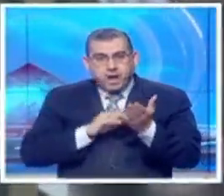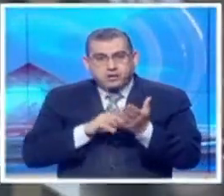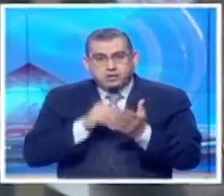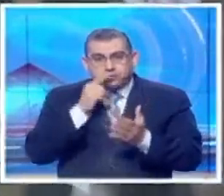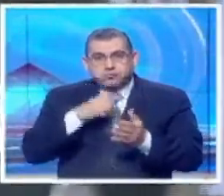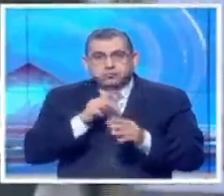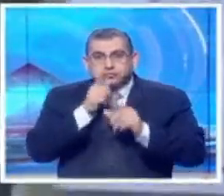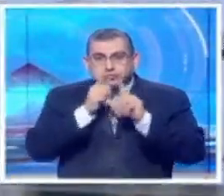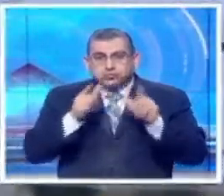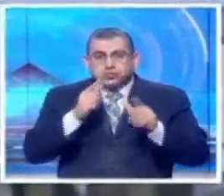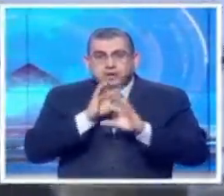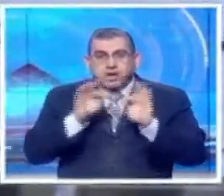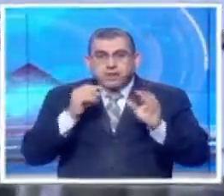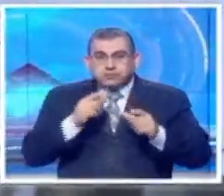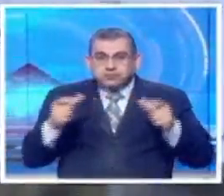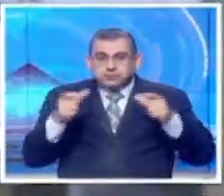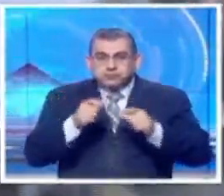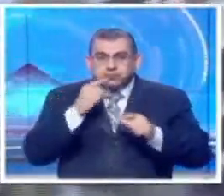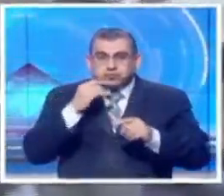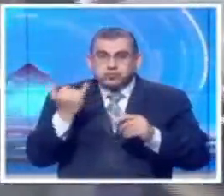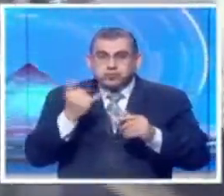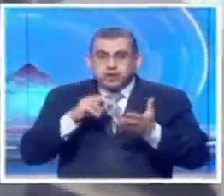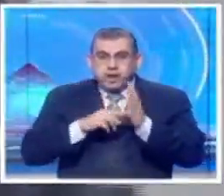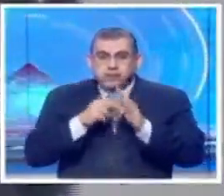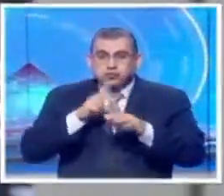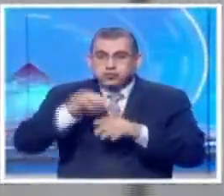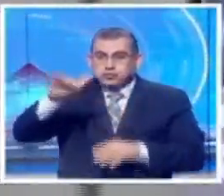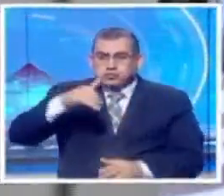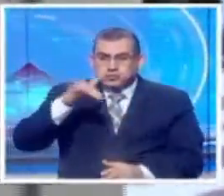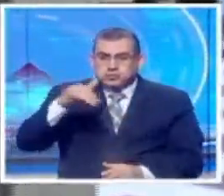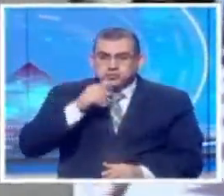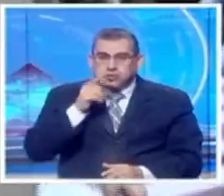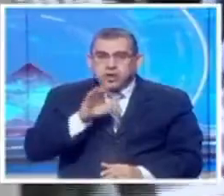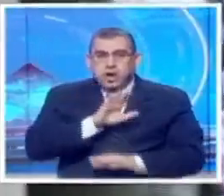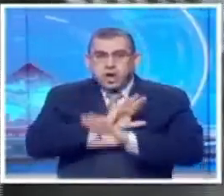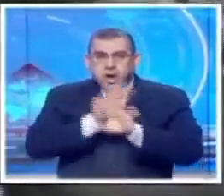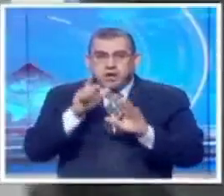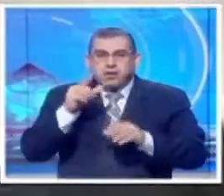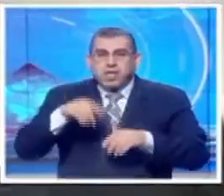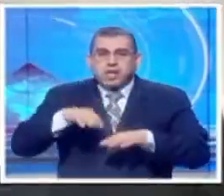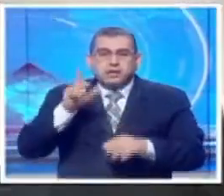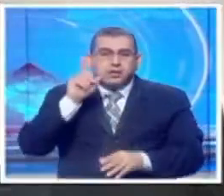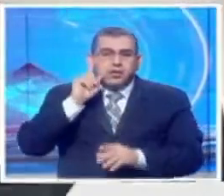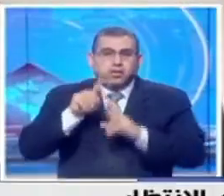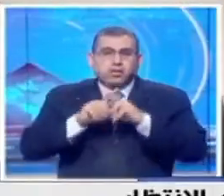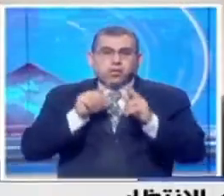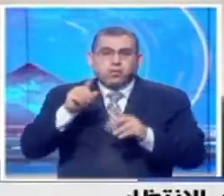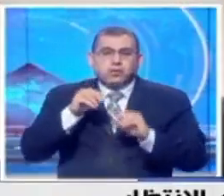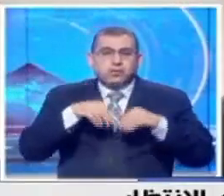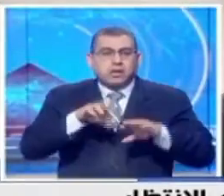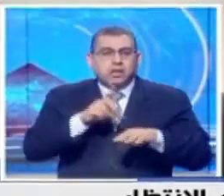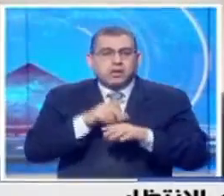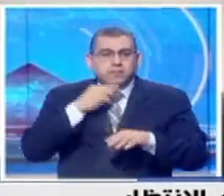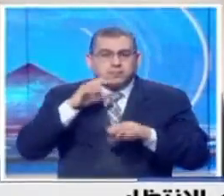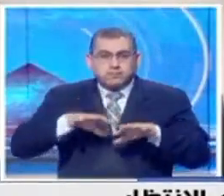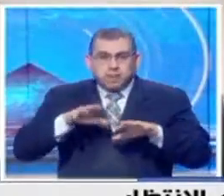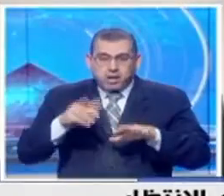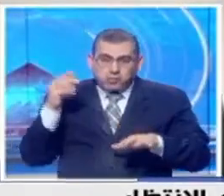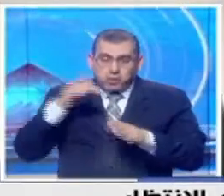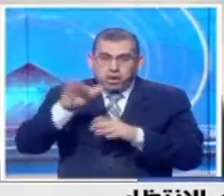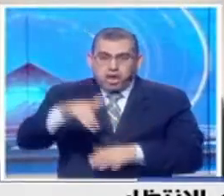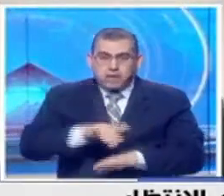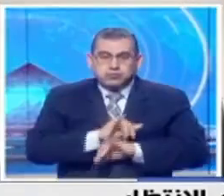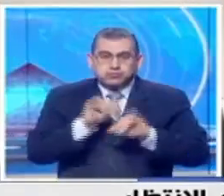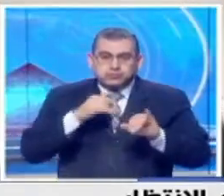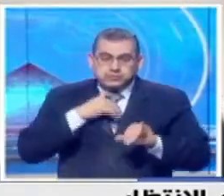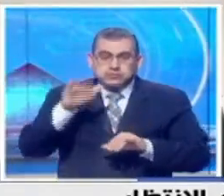دلوقتي ما بنشوف المرضى دول، ومعظم حتى اللي بيجي لنا بيكون للاسف الشديد هو اهمل نفسه في التشخيص وفي العلاج. انما الحمد لله دلوقتي ما